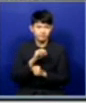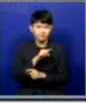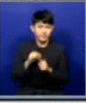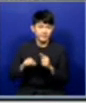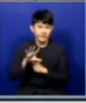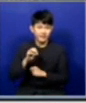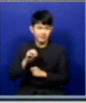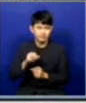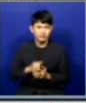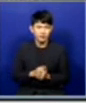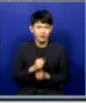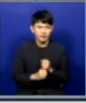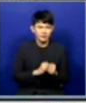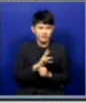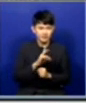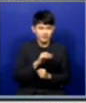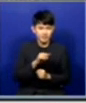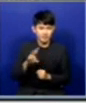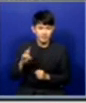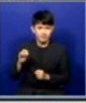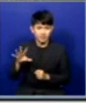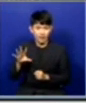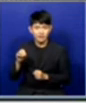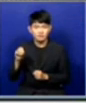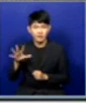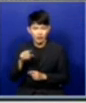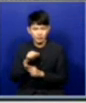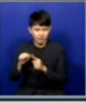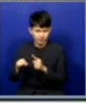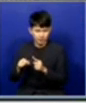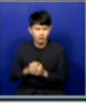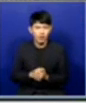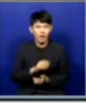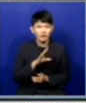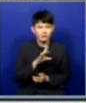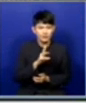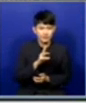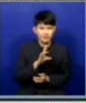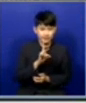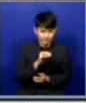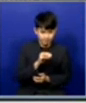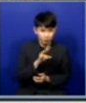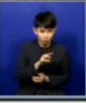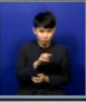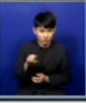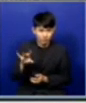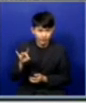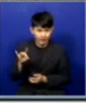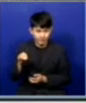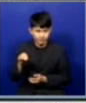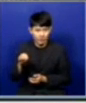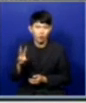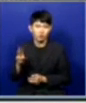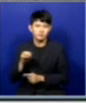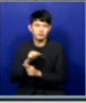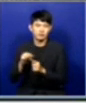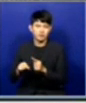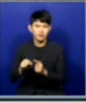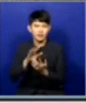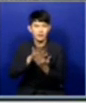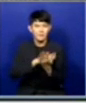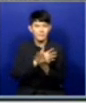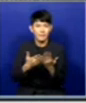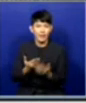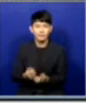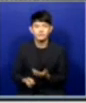75 55 76ถึง80 60นะคะนั่นคือแผนที่เราเอาเข้ามาให้ดูใน